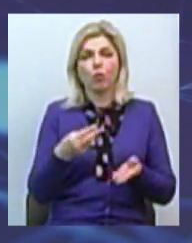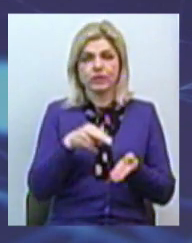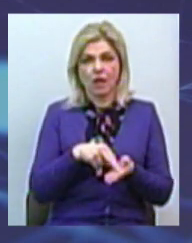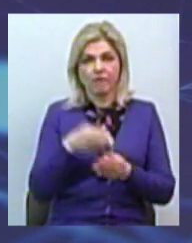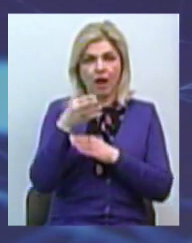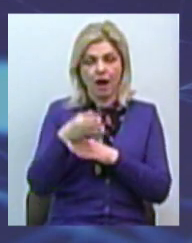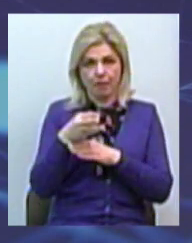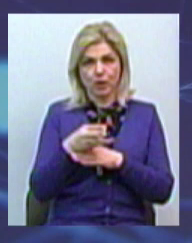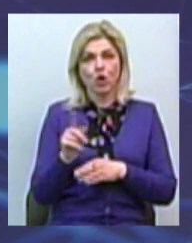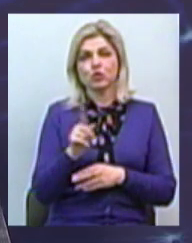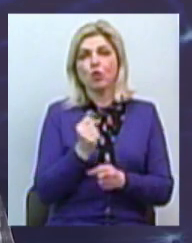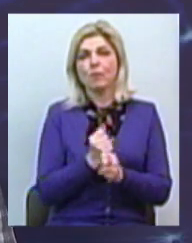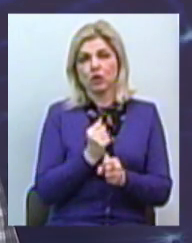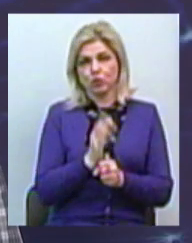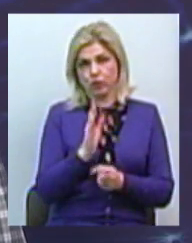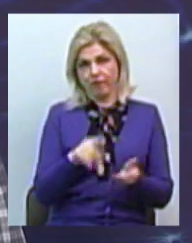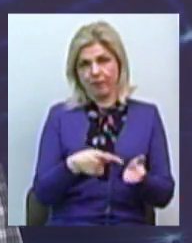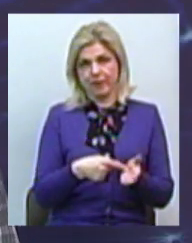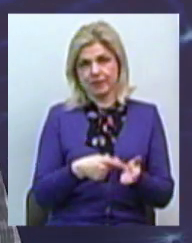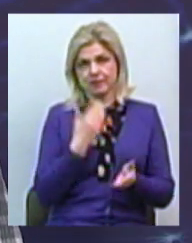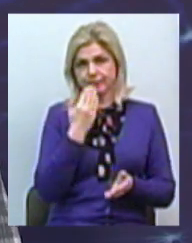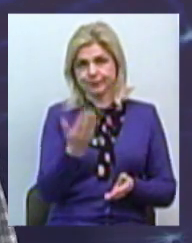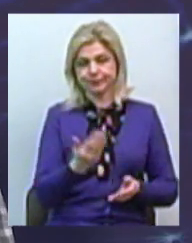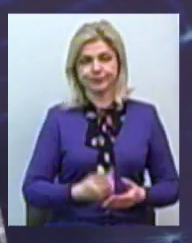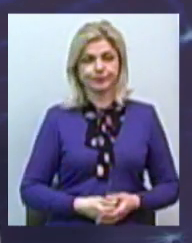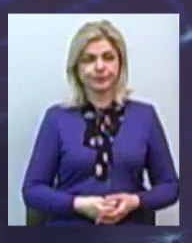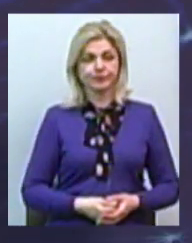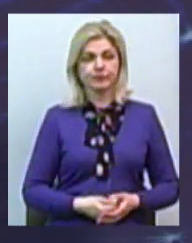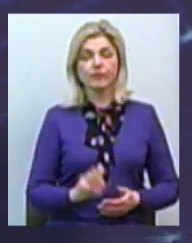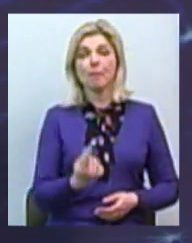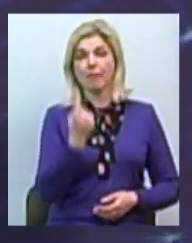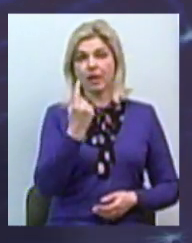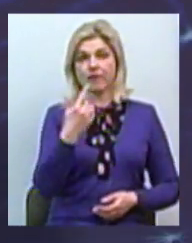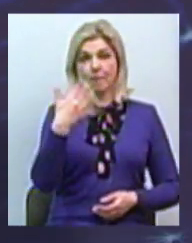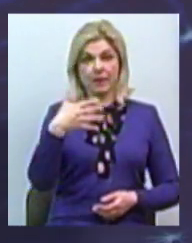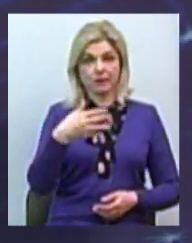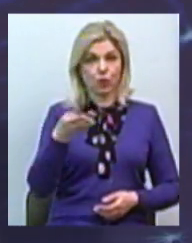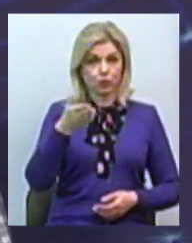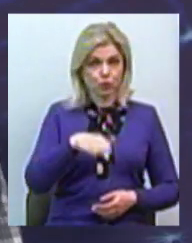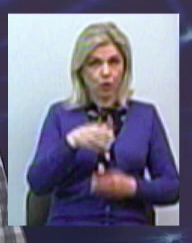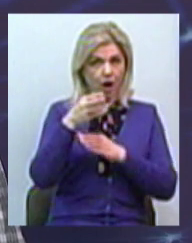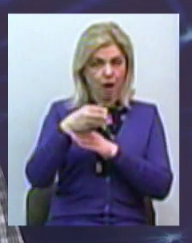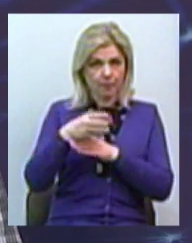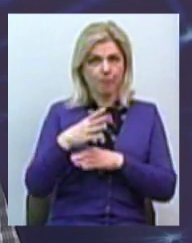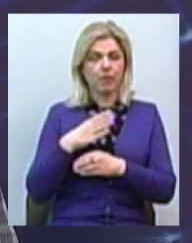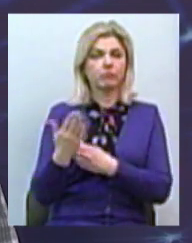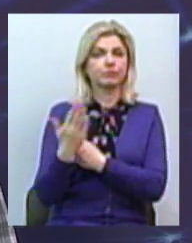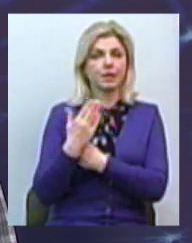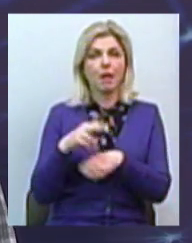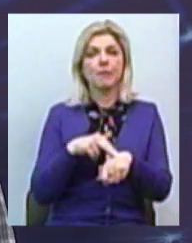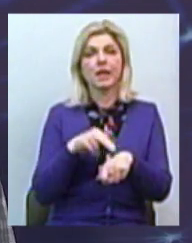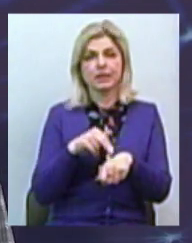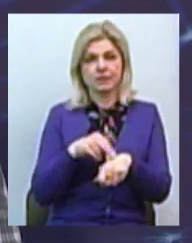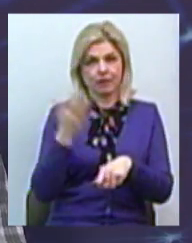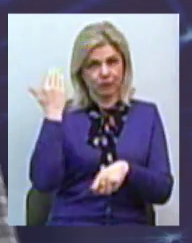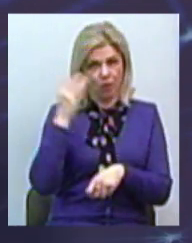вже працюють в місті? Ну, як я вже казав, перші 50 встановлювали за вказівками міліції на той момент. Це